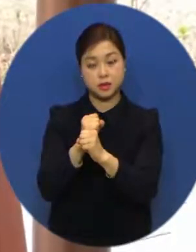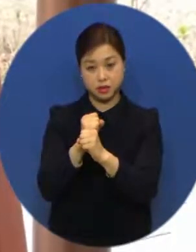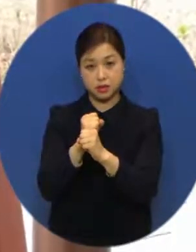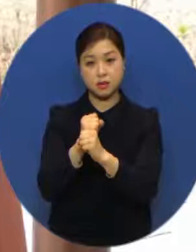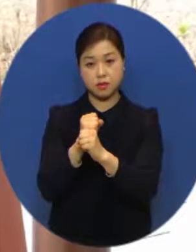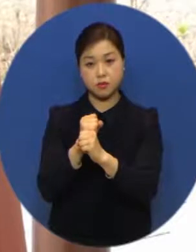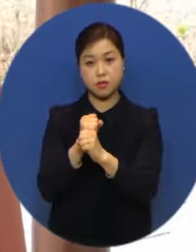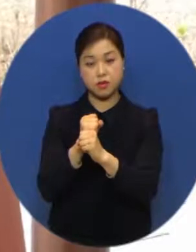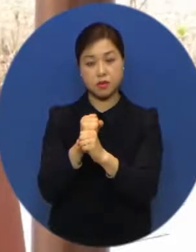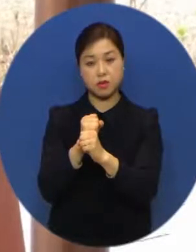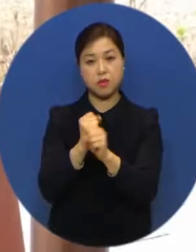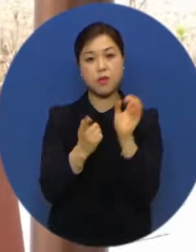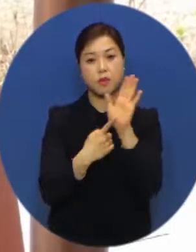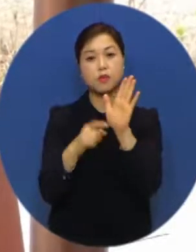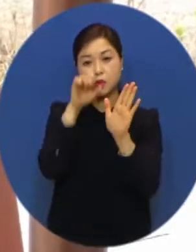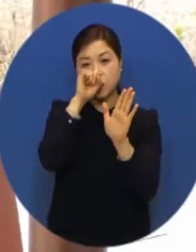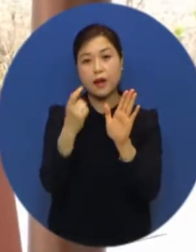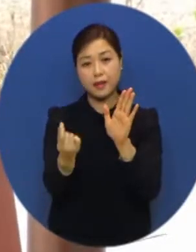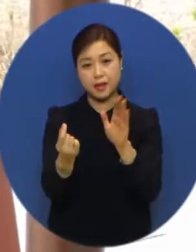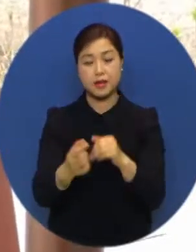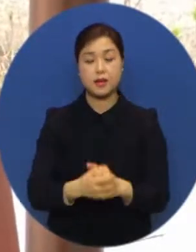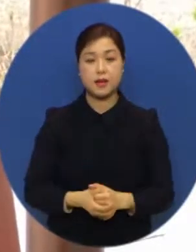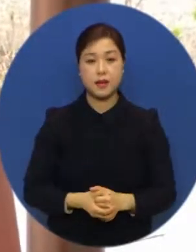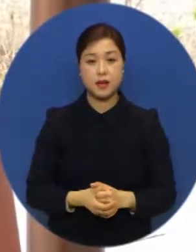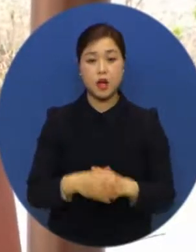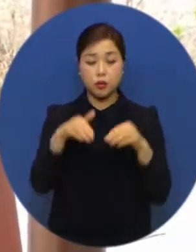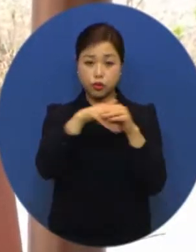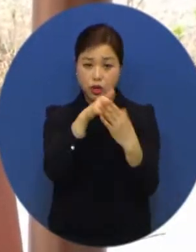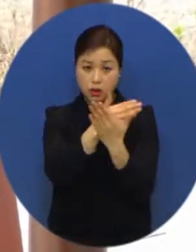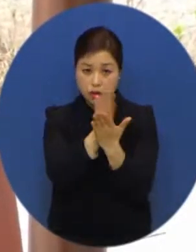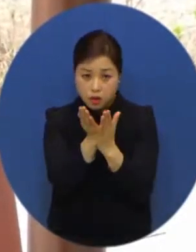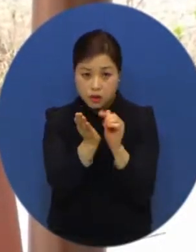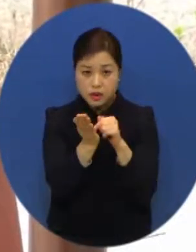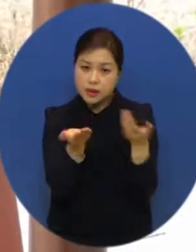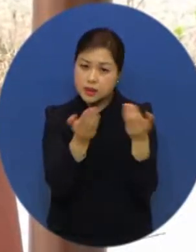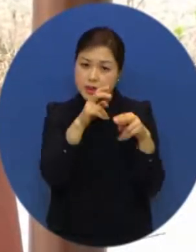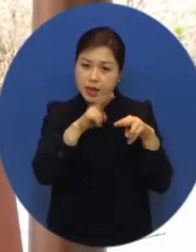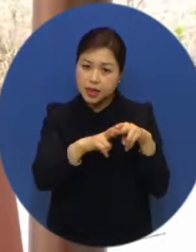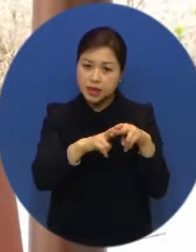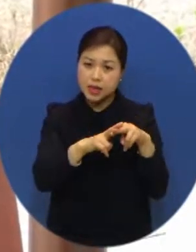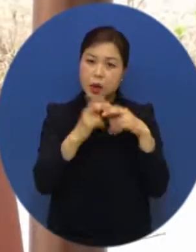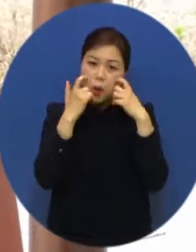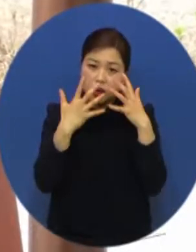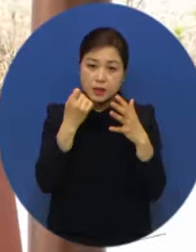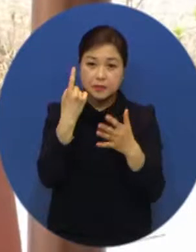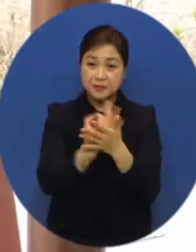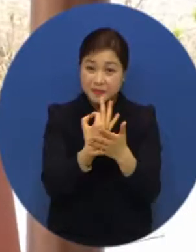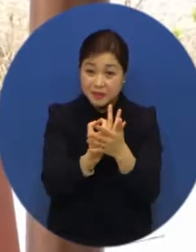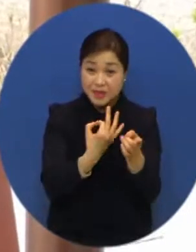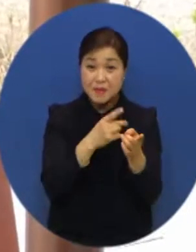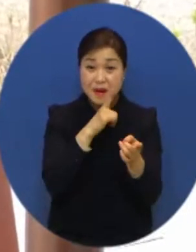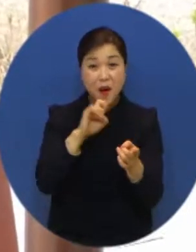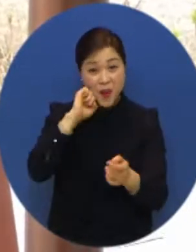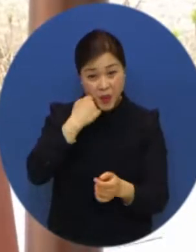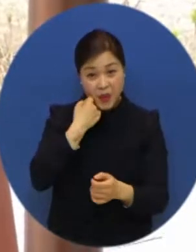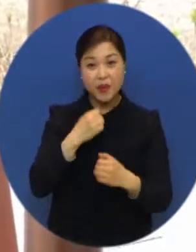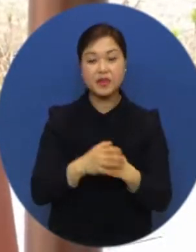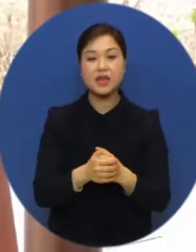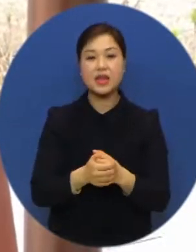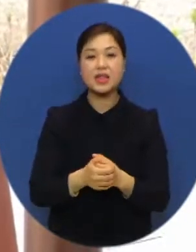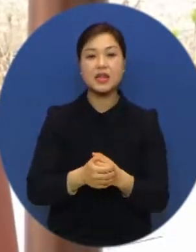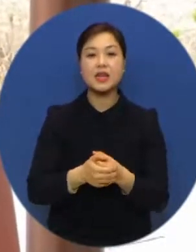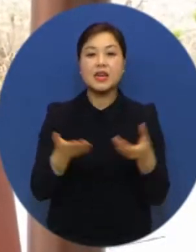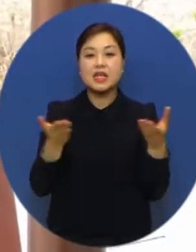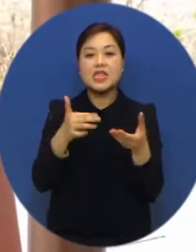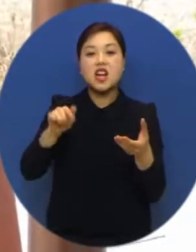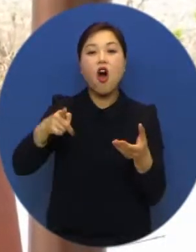보여줬으면 좋겠는데 네. 이제 그런 것들이 이제 문화 영역에서 아직 일자리라고 말하기는 좀 어렵고요. 네. 일거리를 저희가 많이 양산을